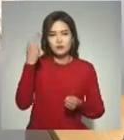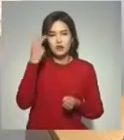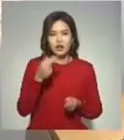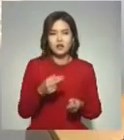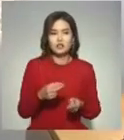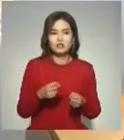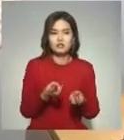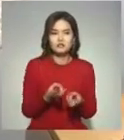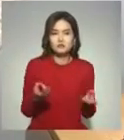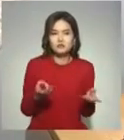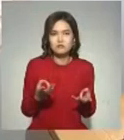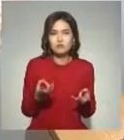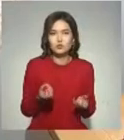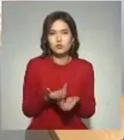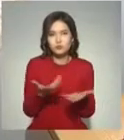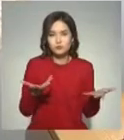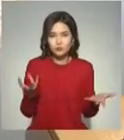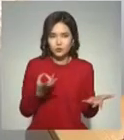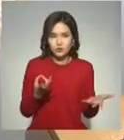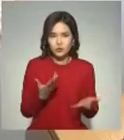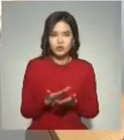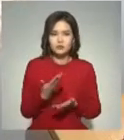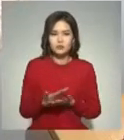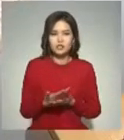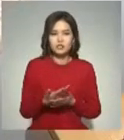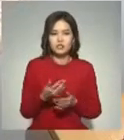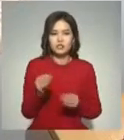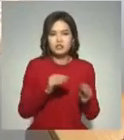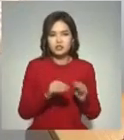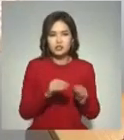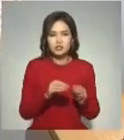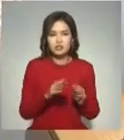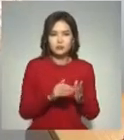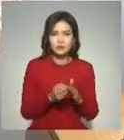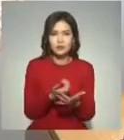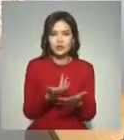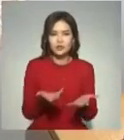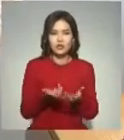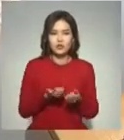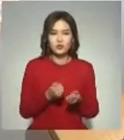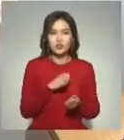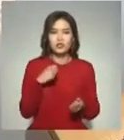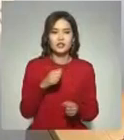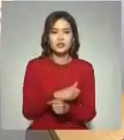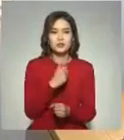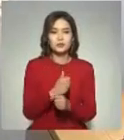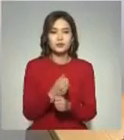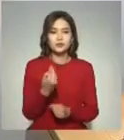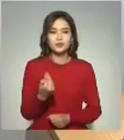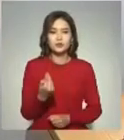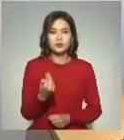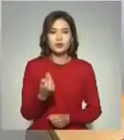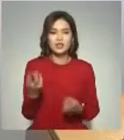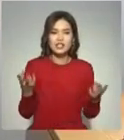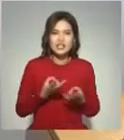үшін оксид қышқылына немесе красканың составындағы майға, онда ше сізге біз